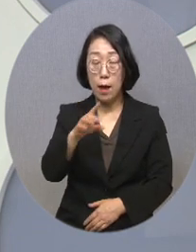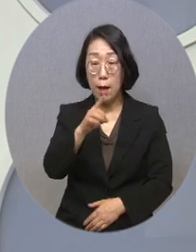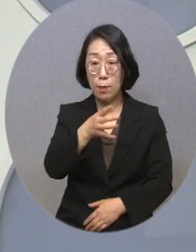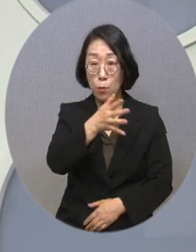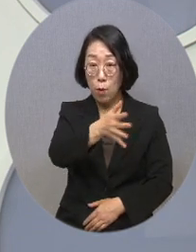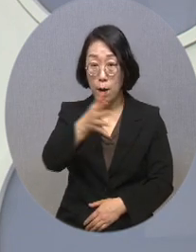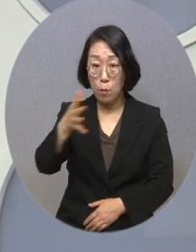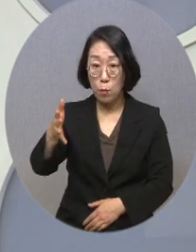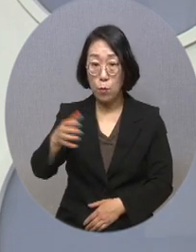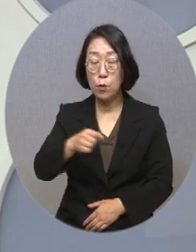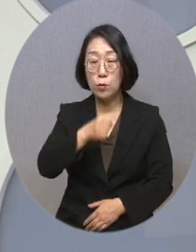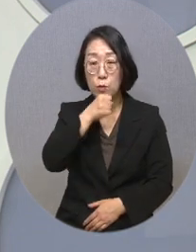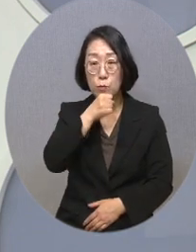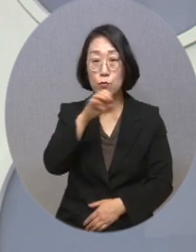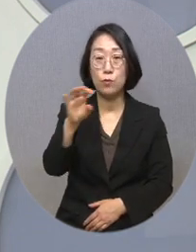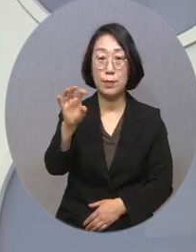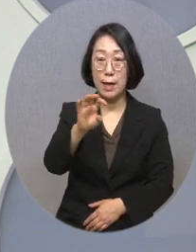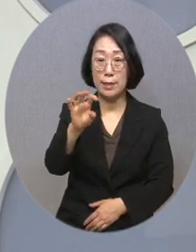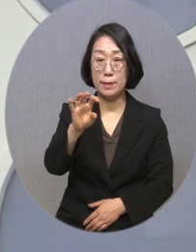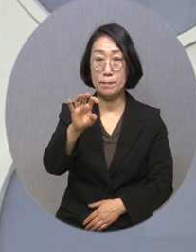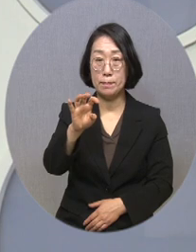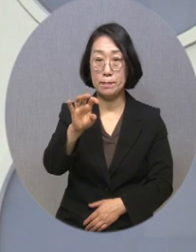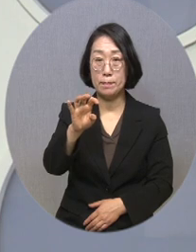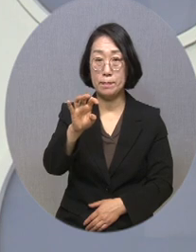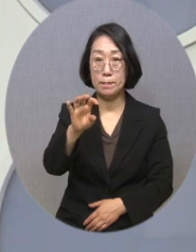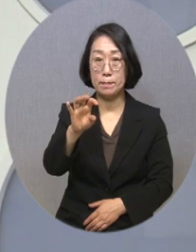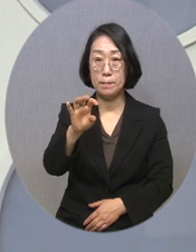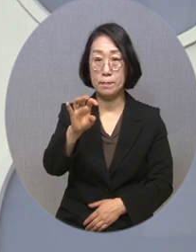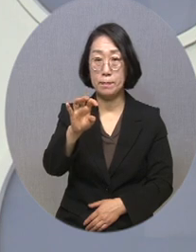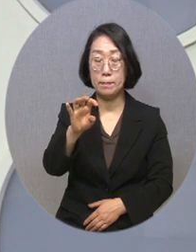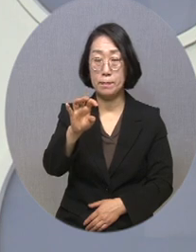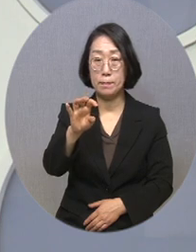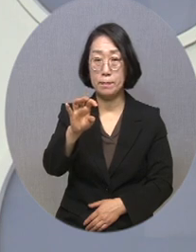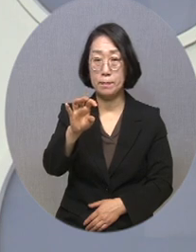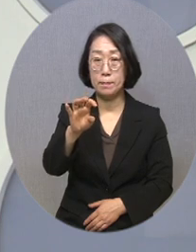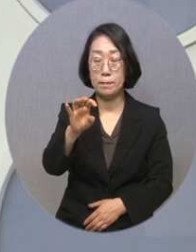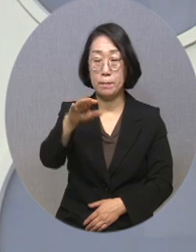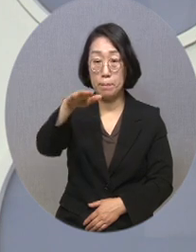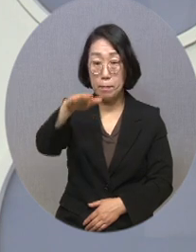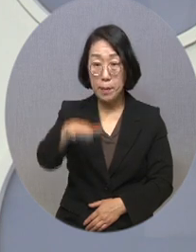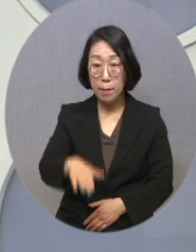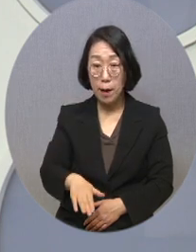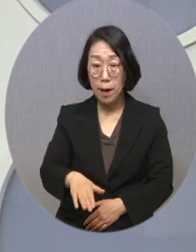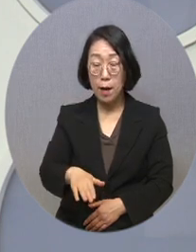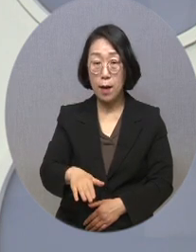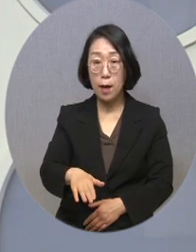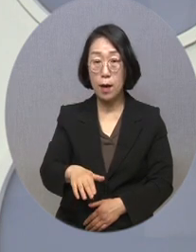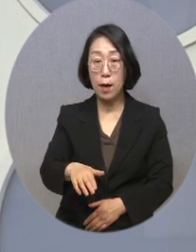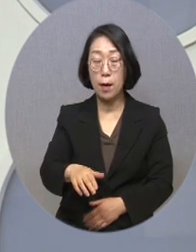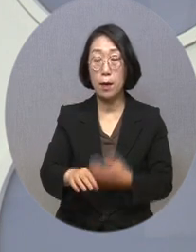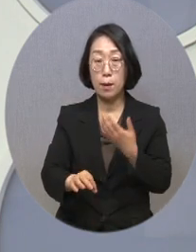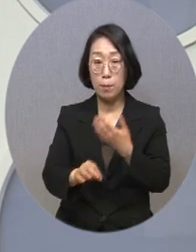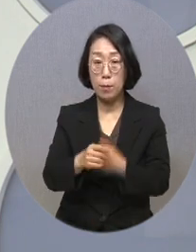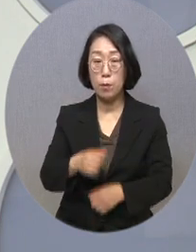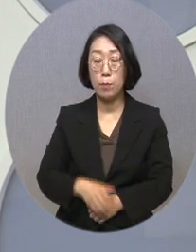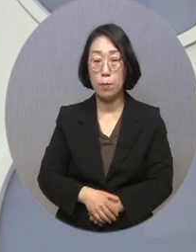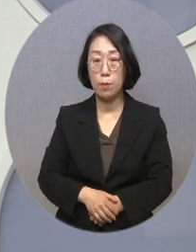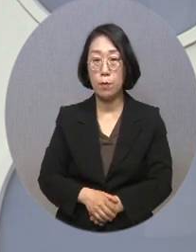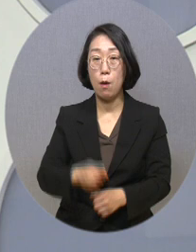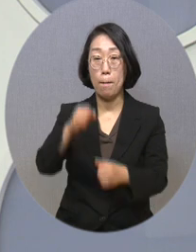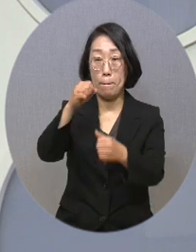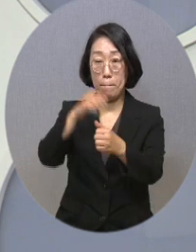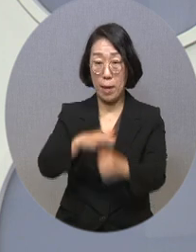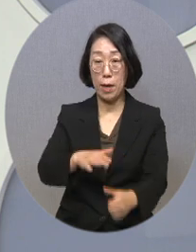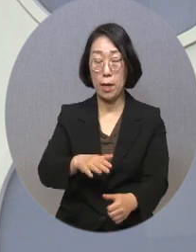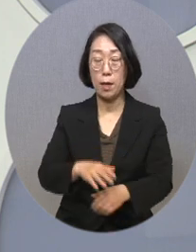과목에 40점 그 미만의 그런 점수를 받으면 이제 그